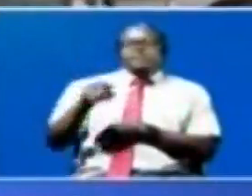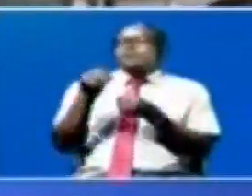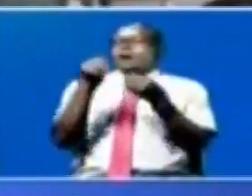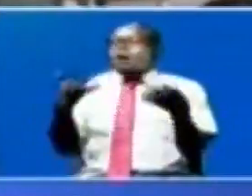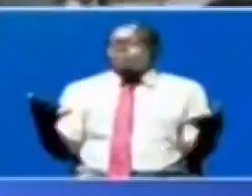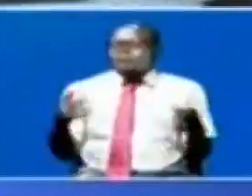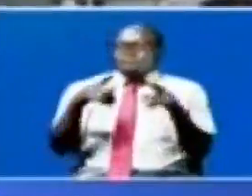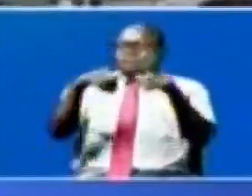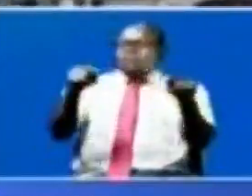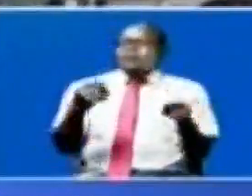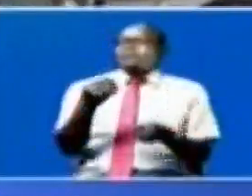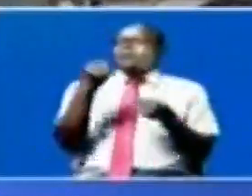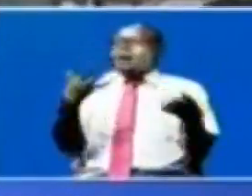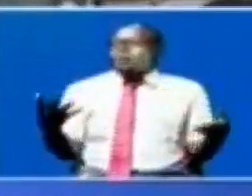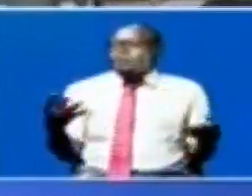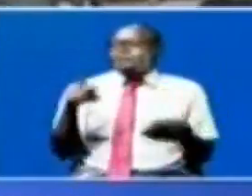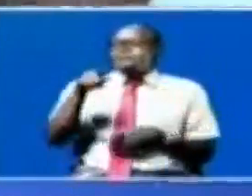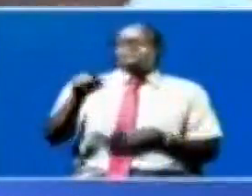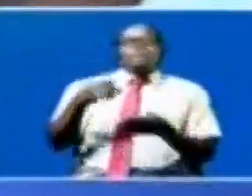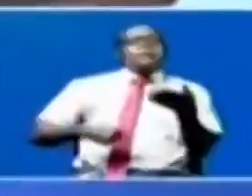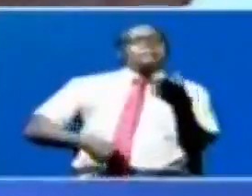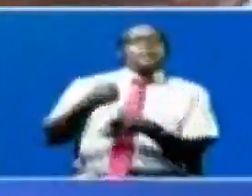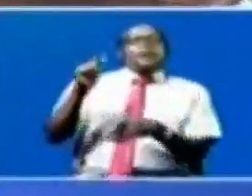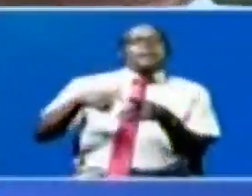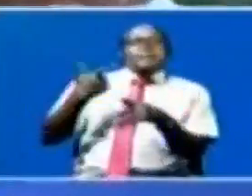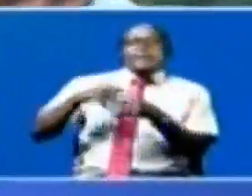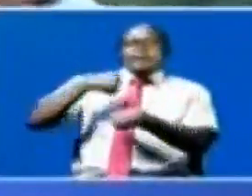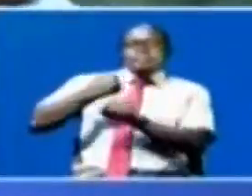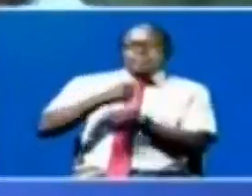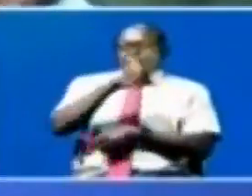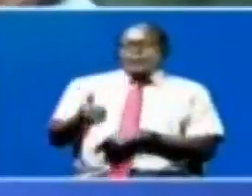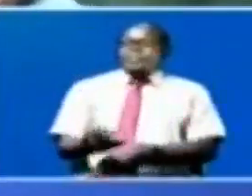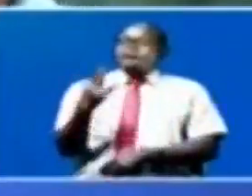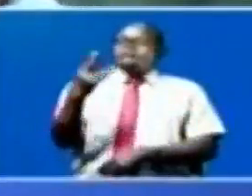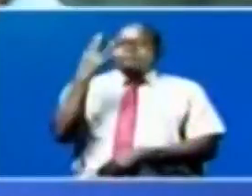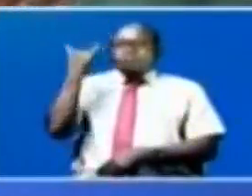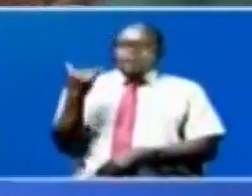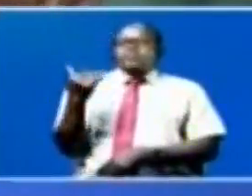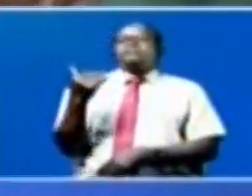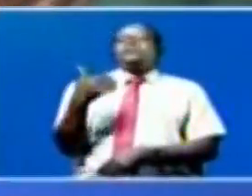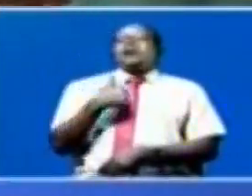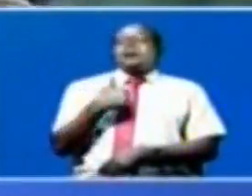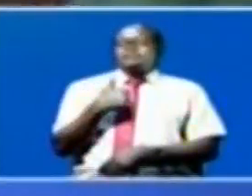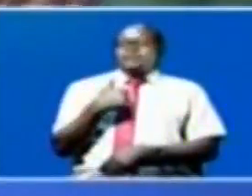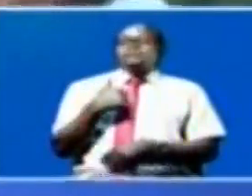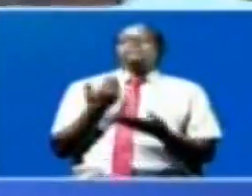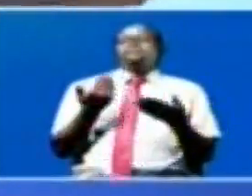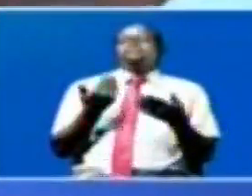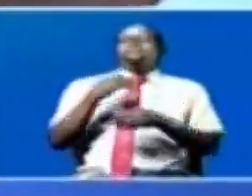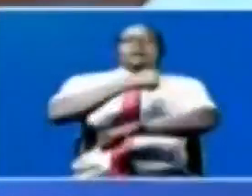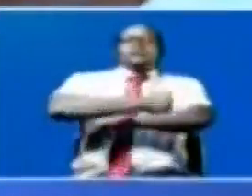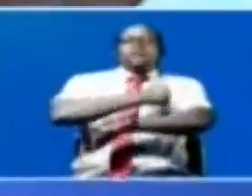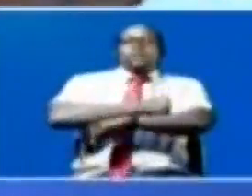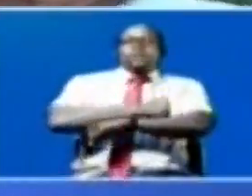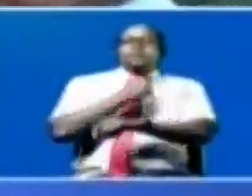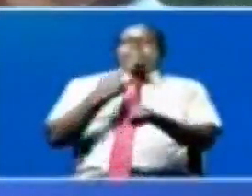gani? Nikamwambia bei. Akasema hii anainunua alafu nimtengenezee zingine 4 kwa sababu ana shule ya chekechea. Lakini